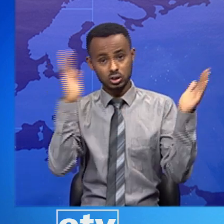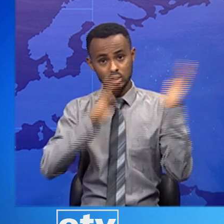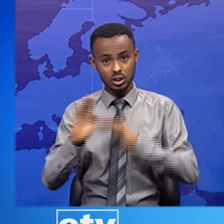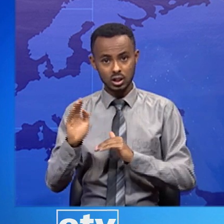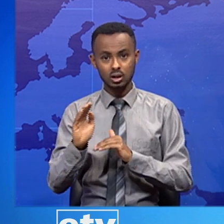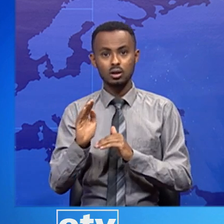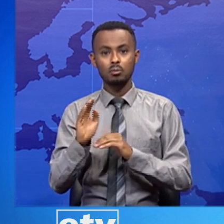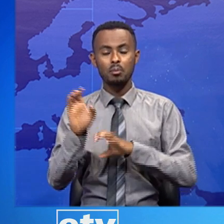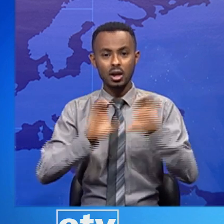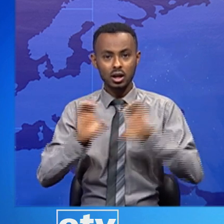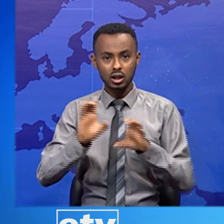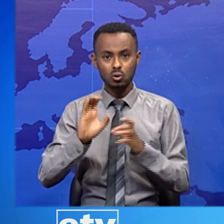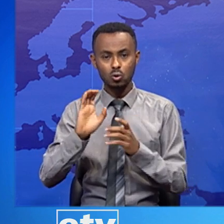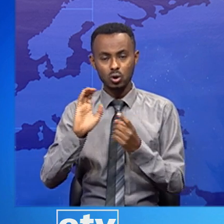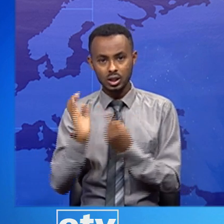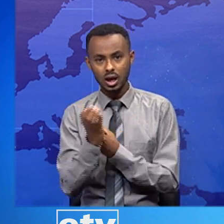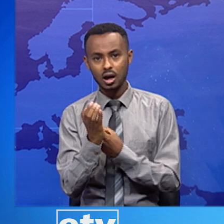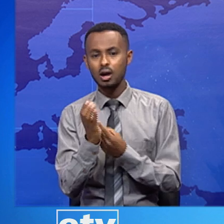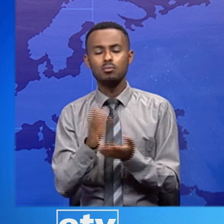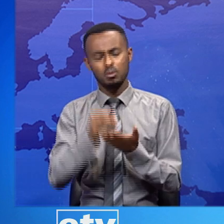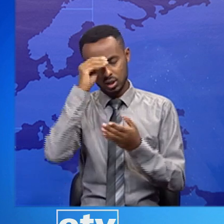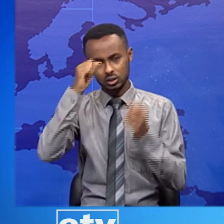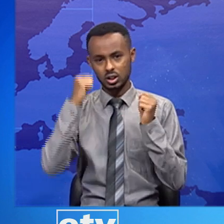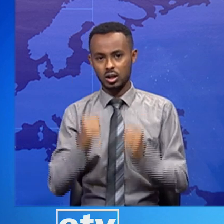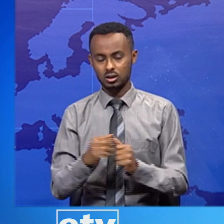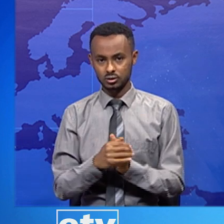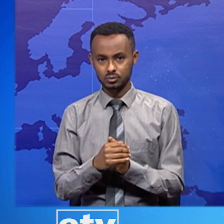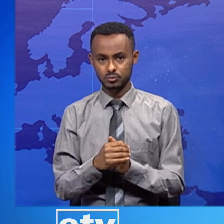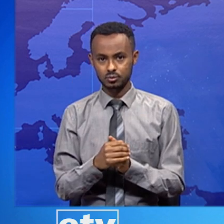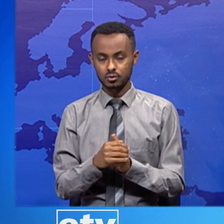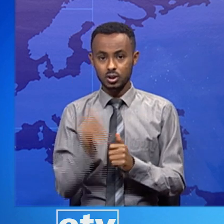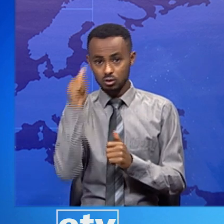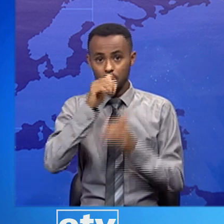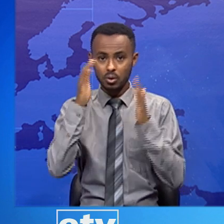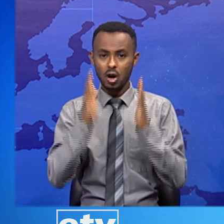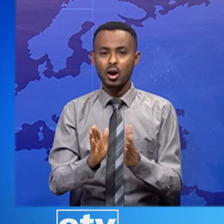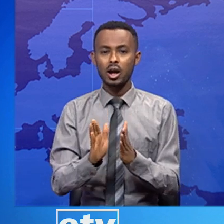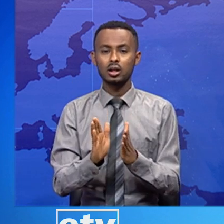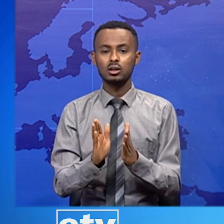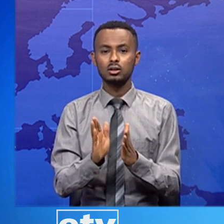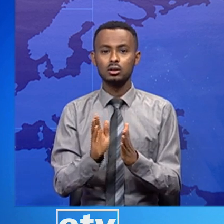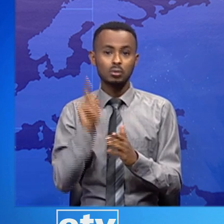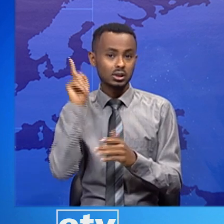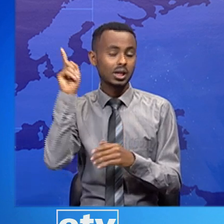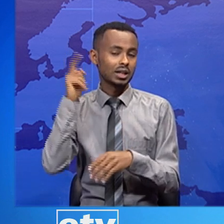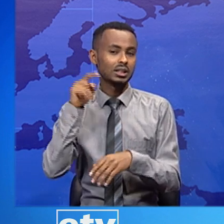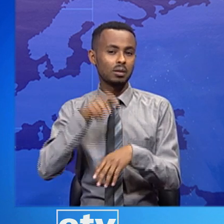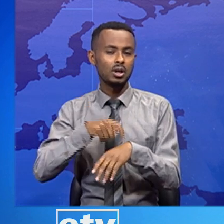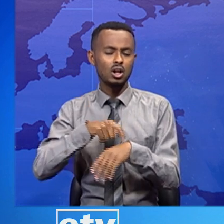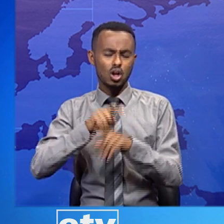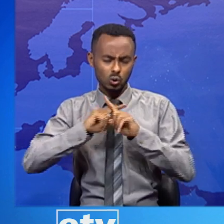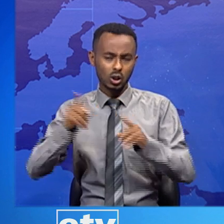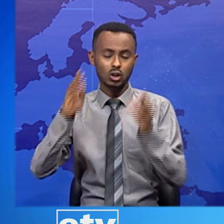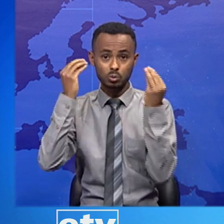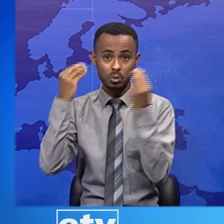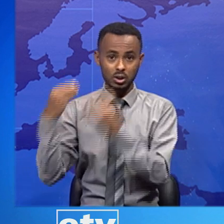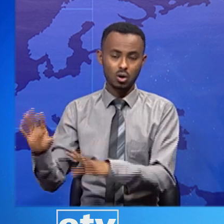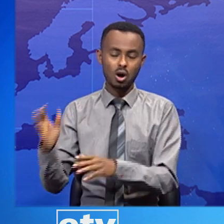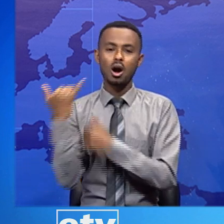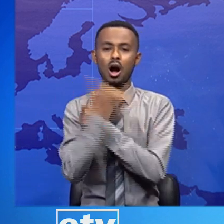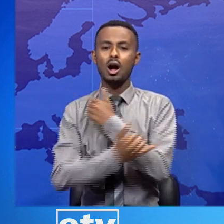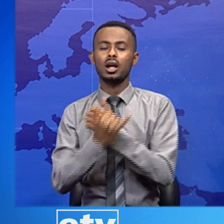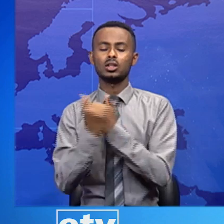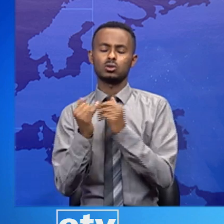ትንሽን እንደሚዳርግ መማር እንችላለን። እንግዲህ ኢትዮጵያውያን በዘመን ልዩነት ጋር ዘመን ልዩነታቸው